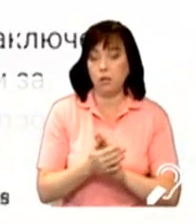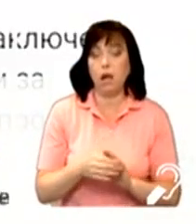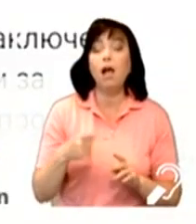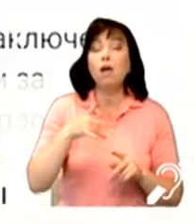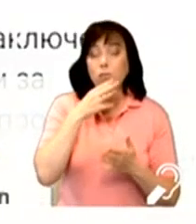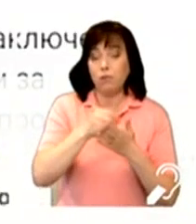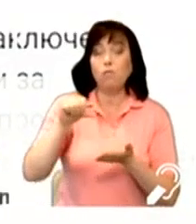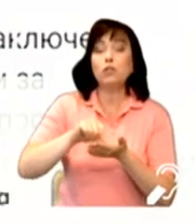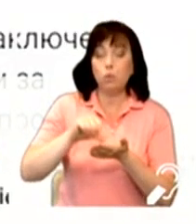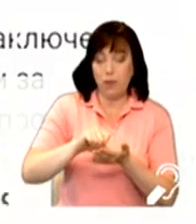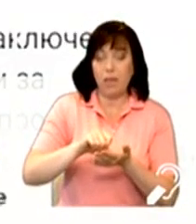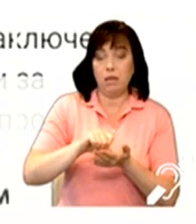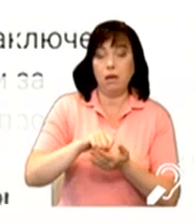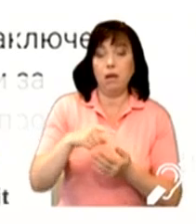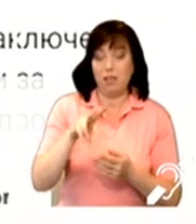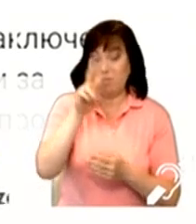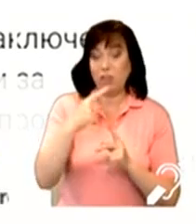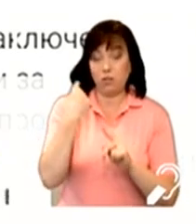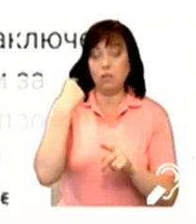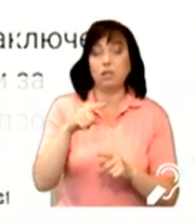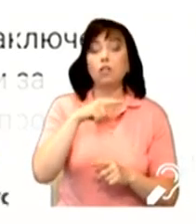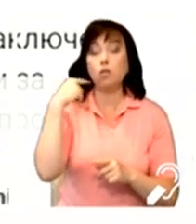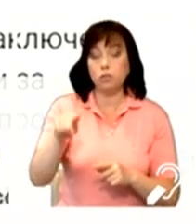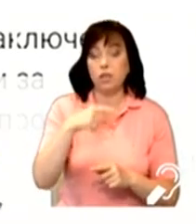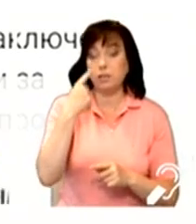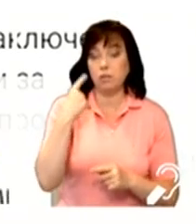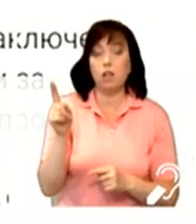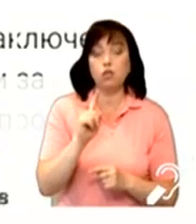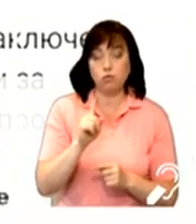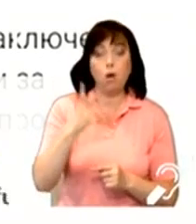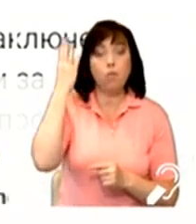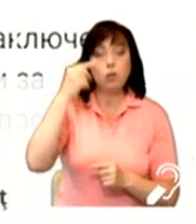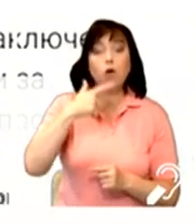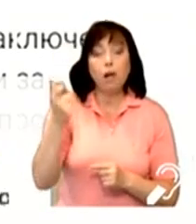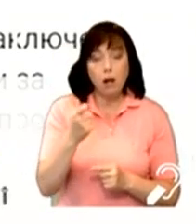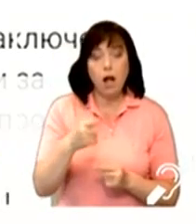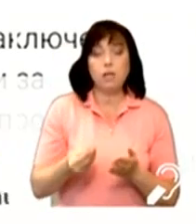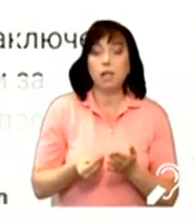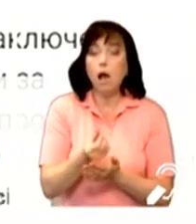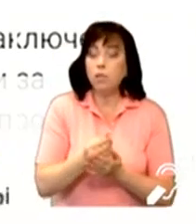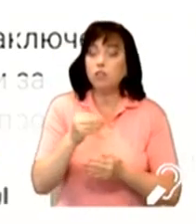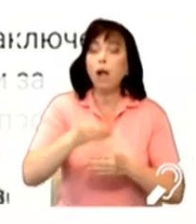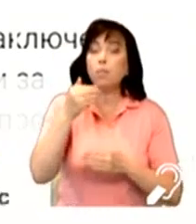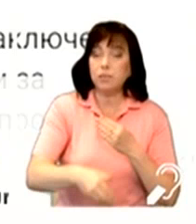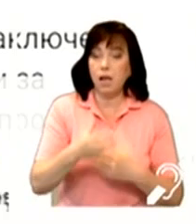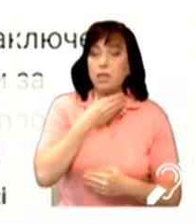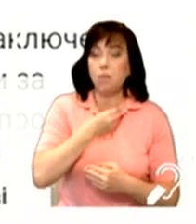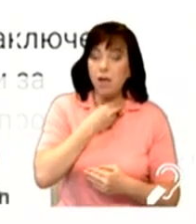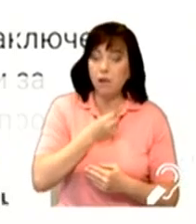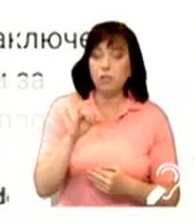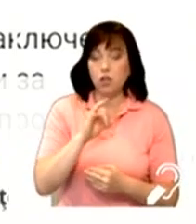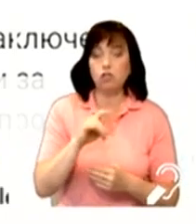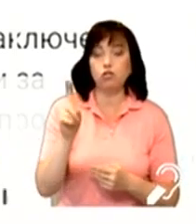Într-un comunicat de presă difuzat acum 2 ore, furnizorul rus reamintește că Moldova Gaz achită cu întârziere avansul și